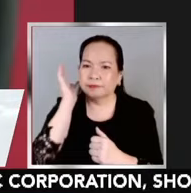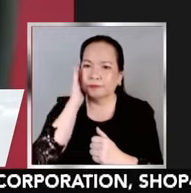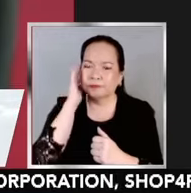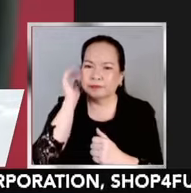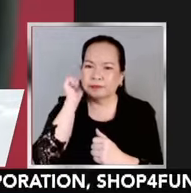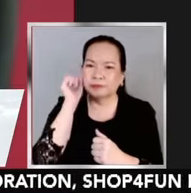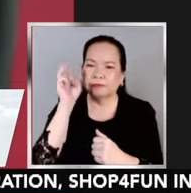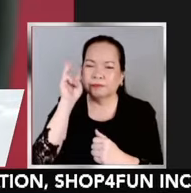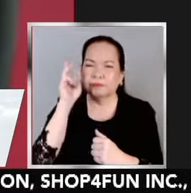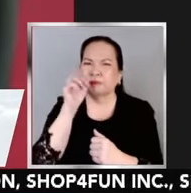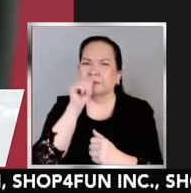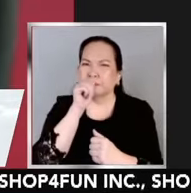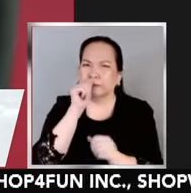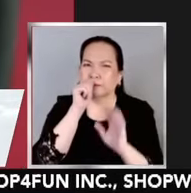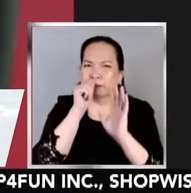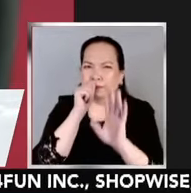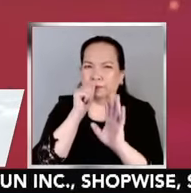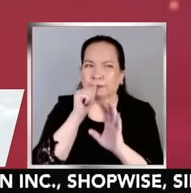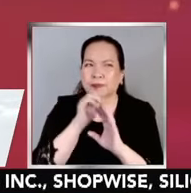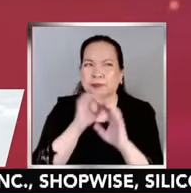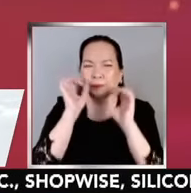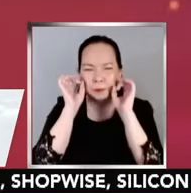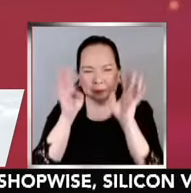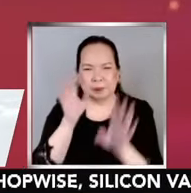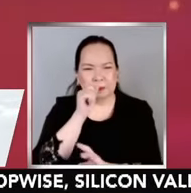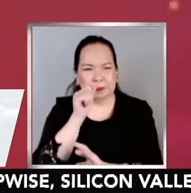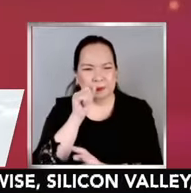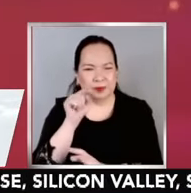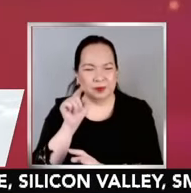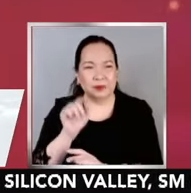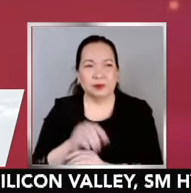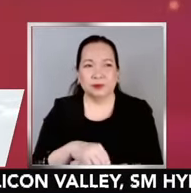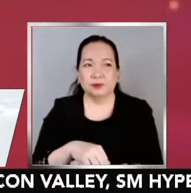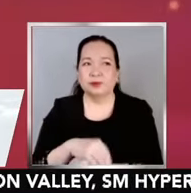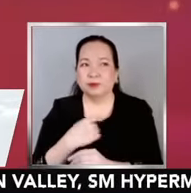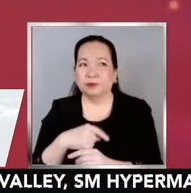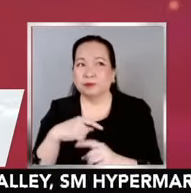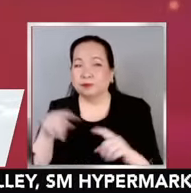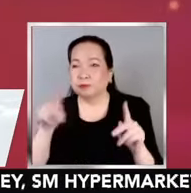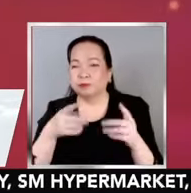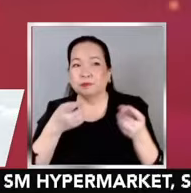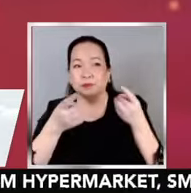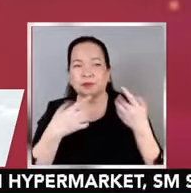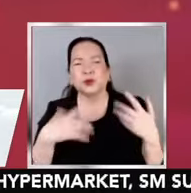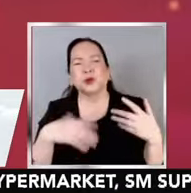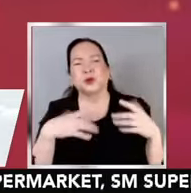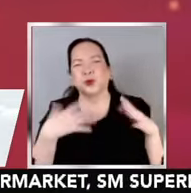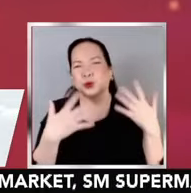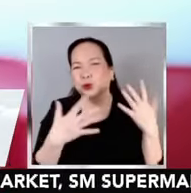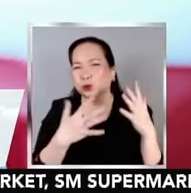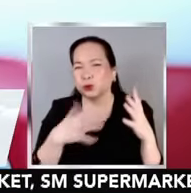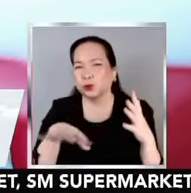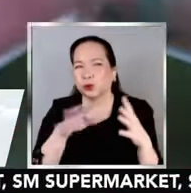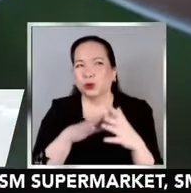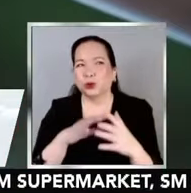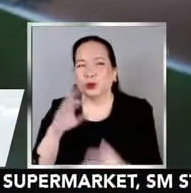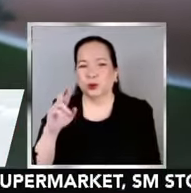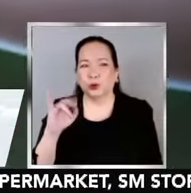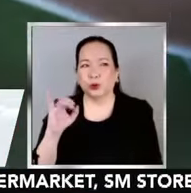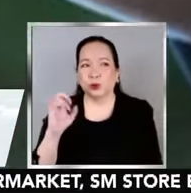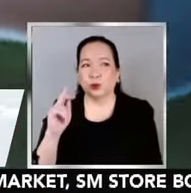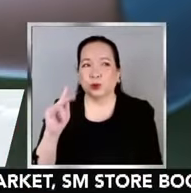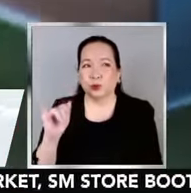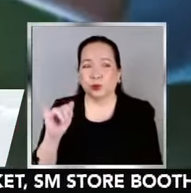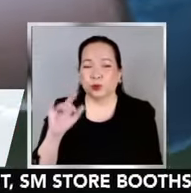sikretong matinding sikreto. Puring-puri naman ang director ng Seed of Love na si Ricky Dabao ang kanyang